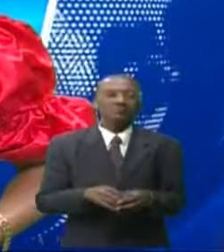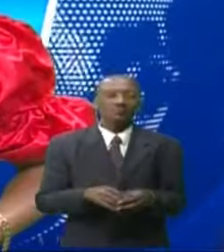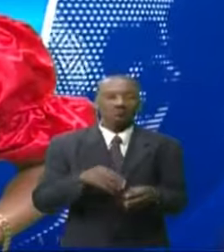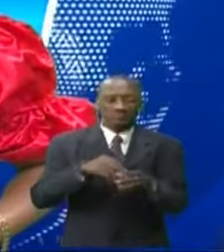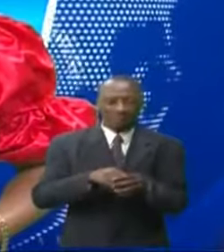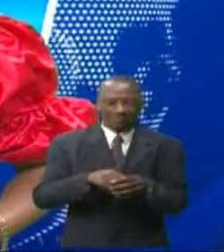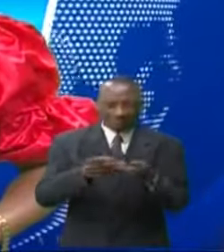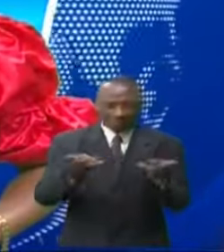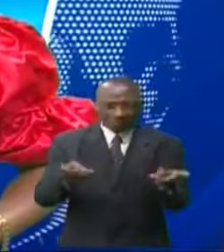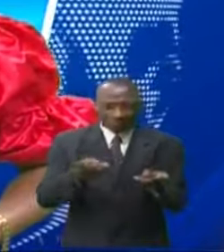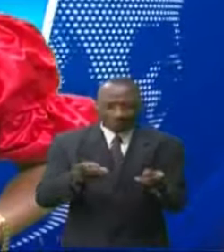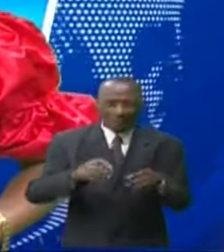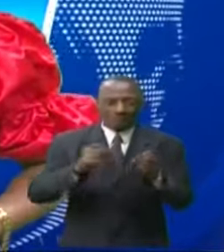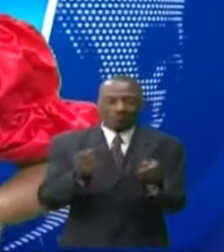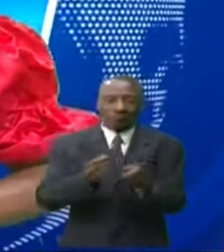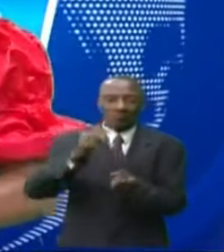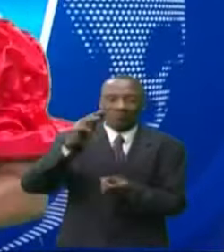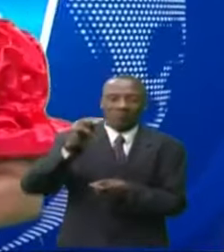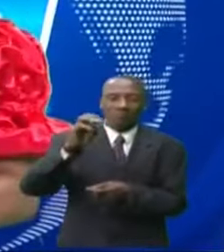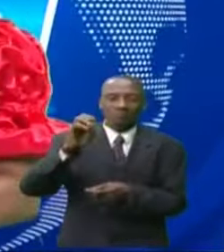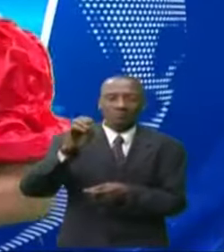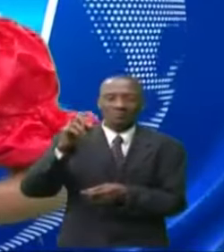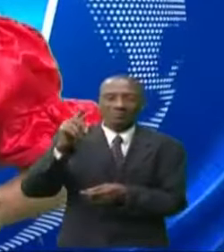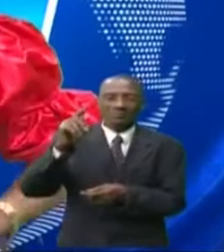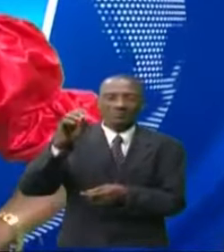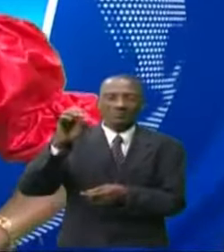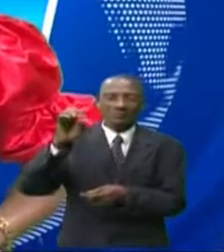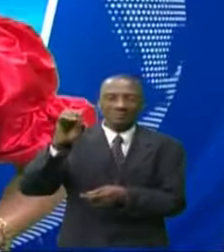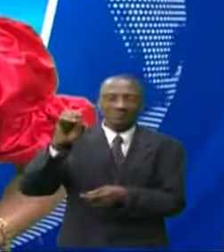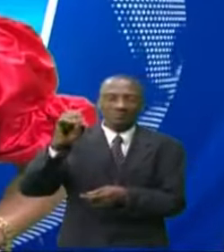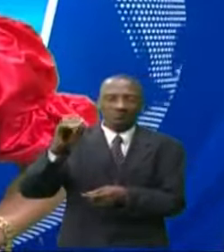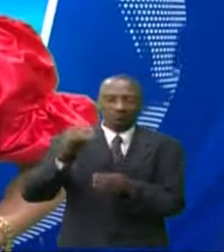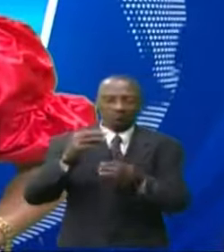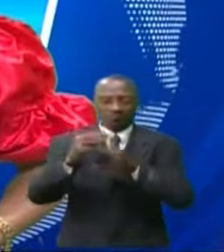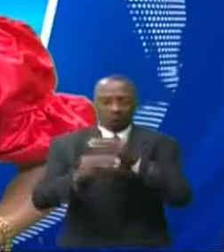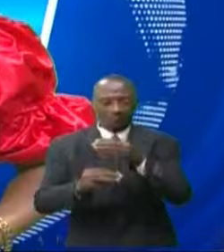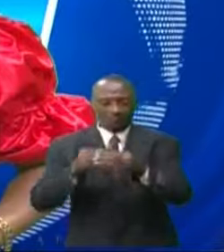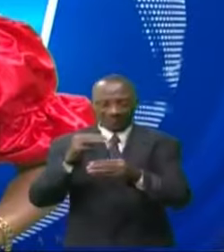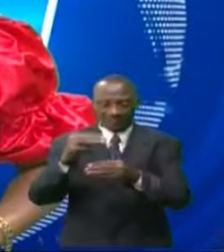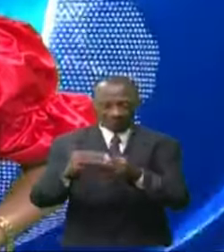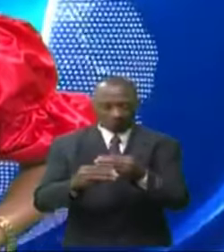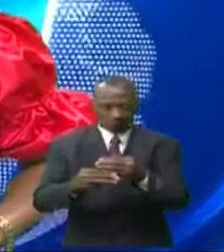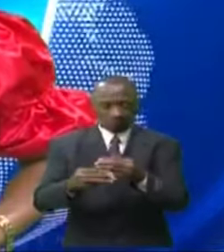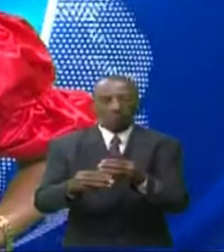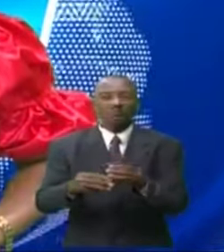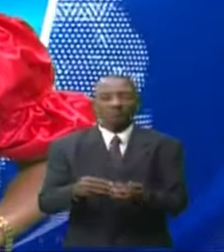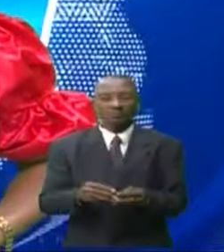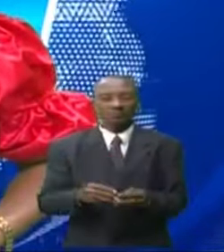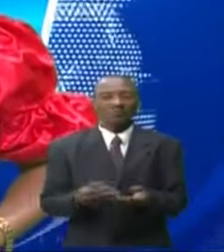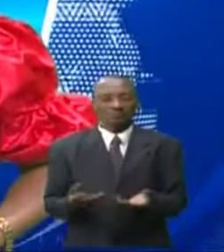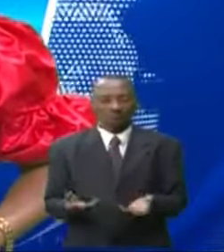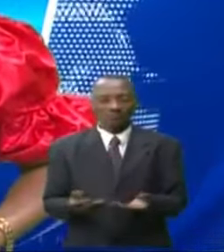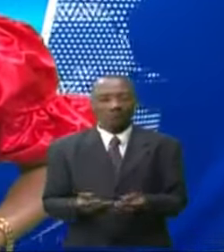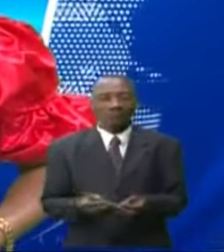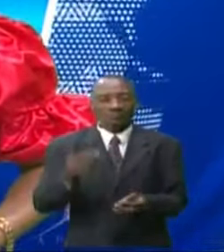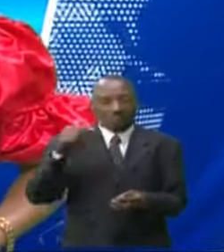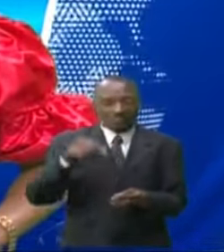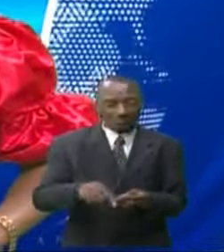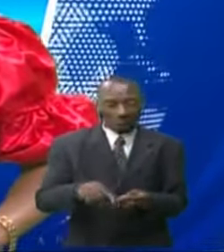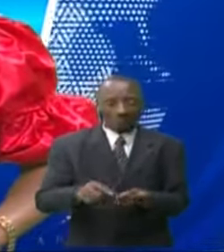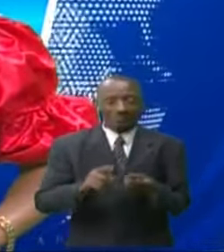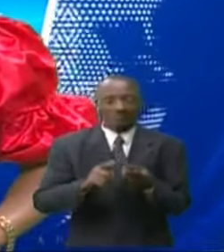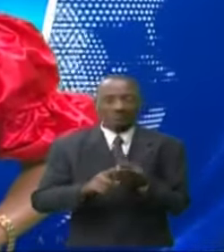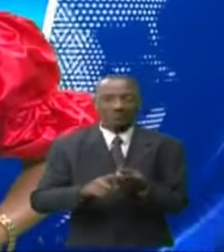interruption sera observée dans la fourniture d'eau potable dans les quartiers et communes si après mon